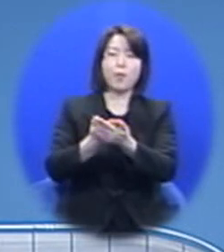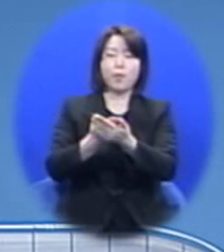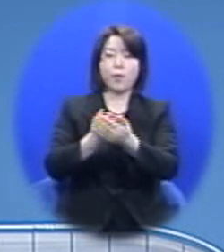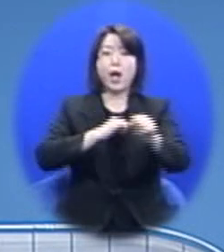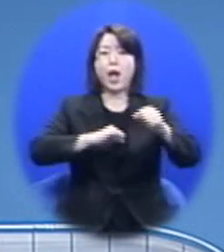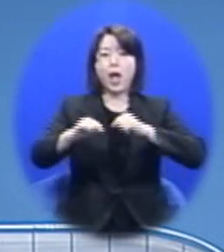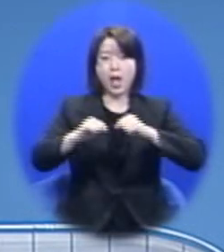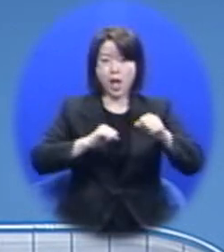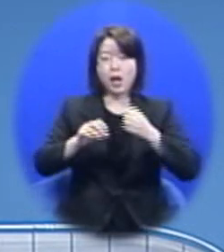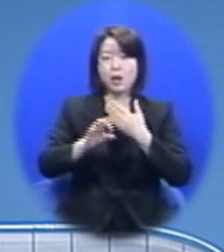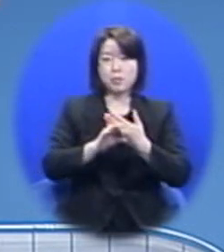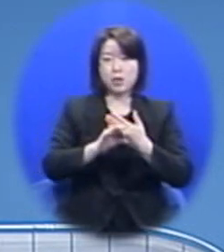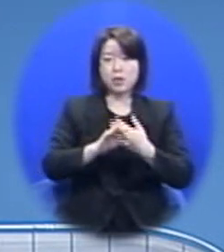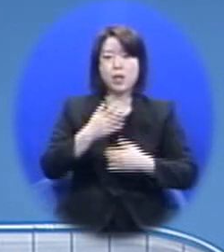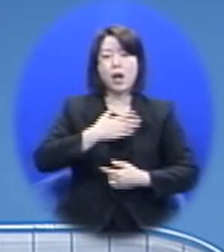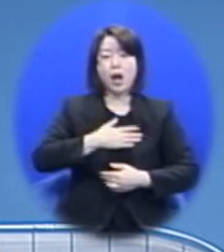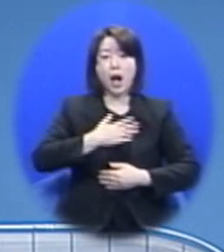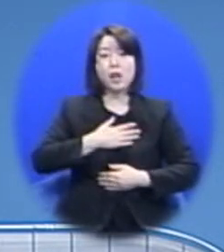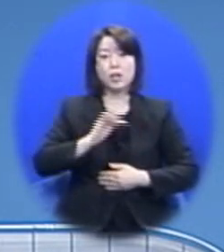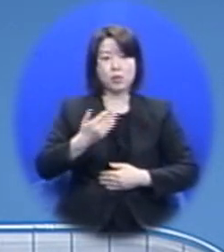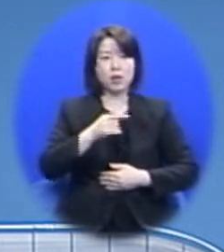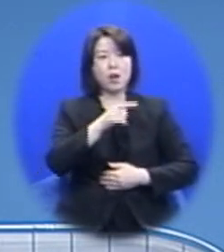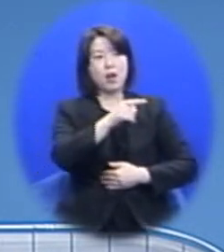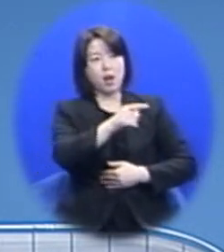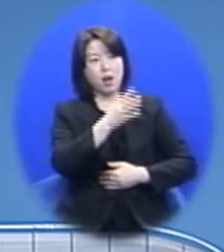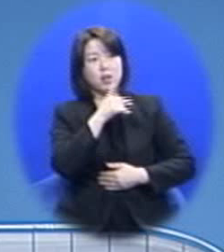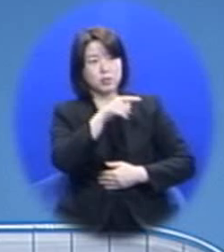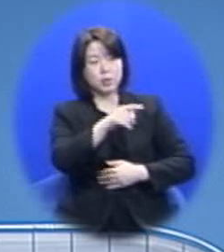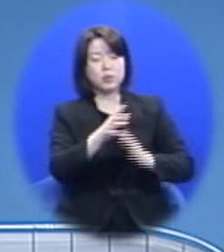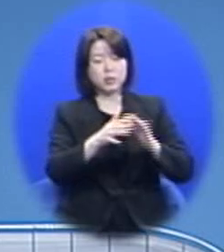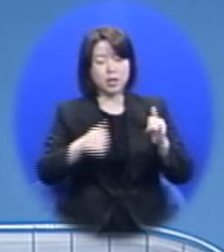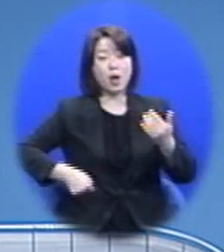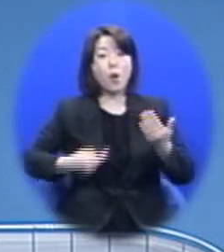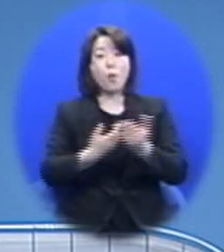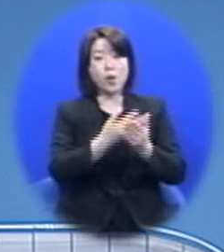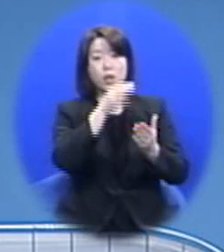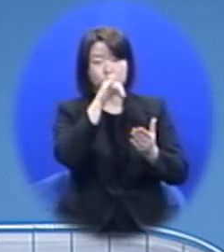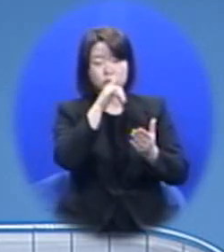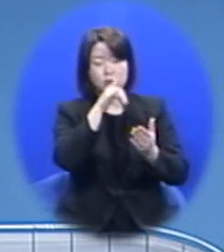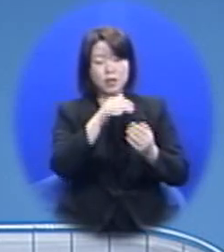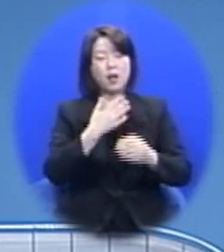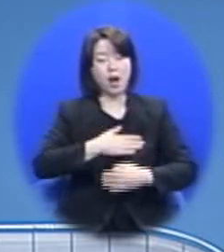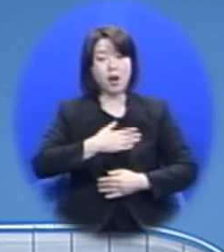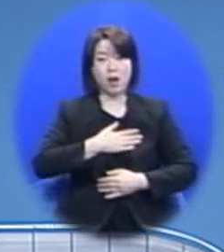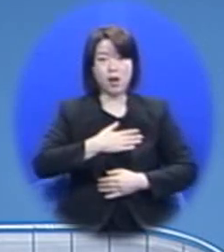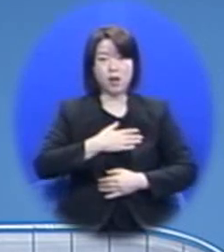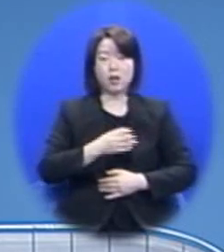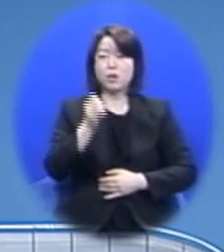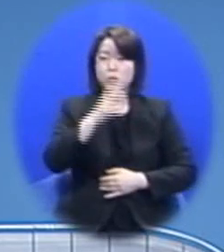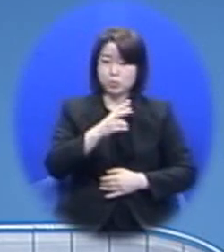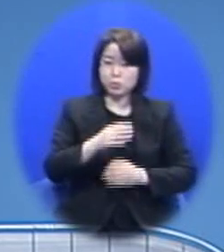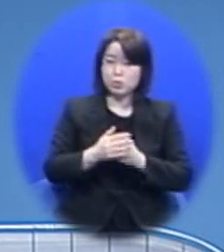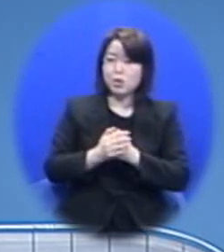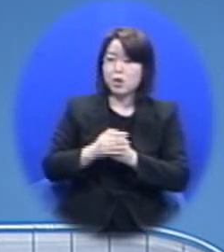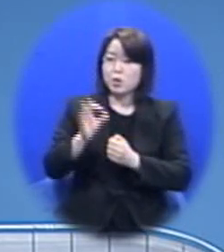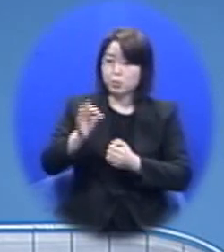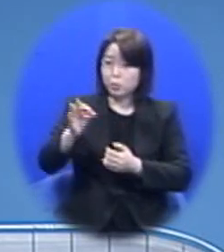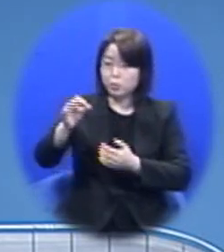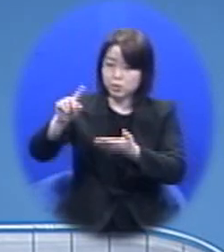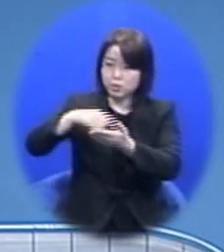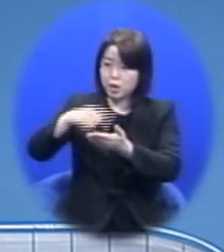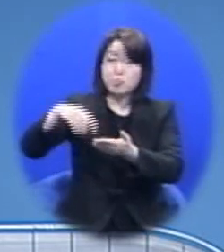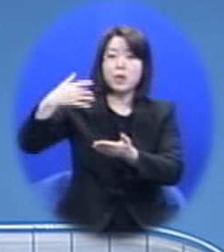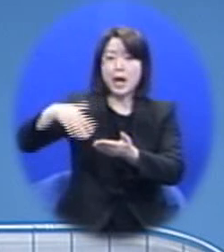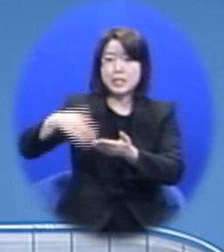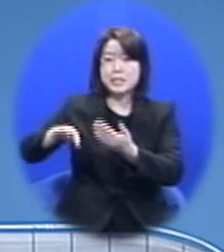알게 되잖아요. 아, 저 사람이 회개했구나. 누구 돈안 갚은 거 있으면 무슨 일 있어도 갚아야 되고, 못